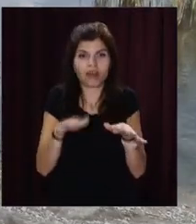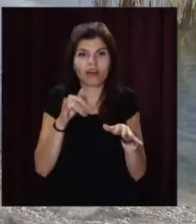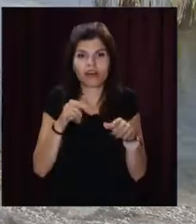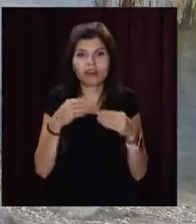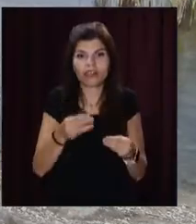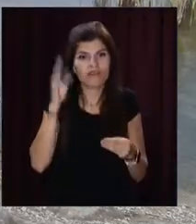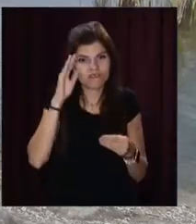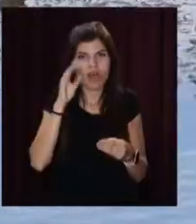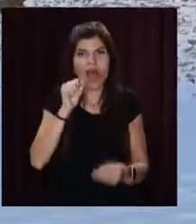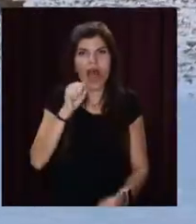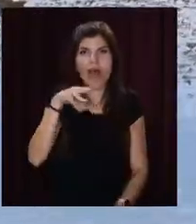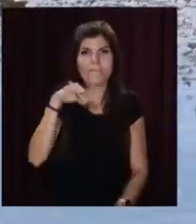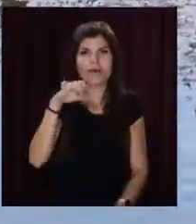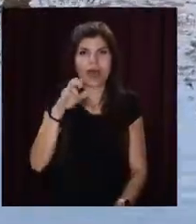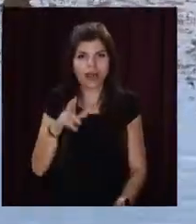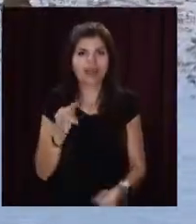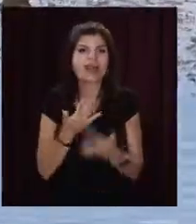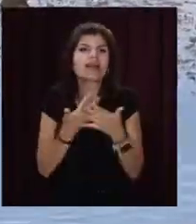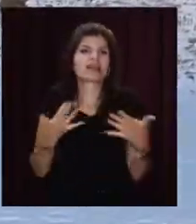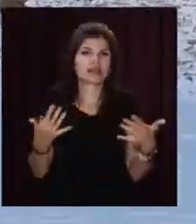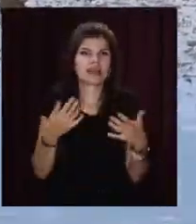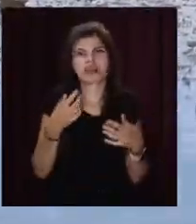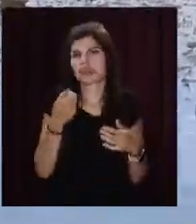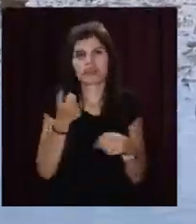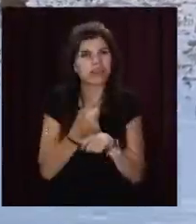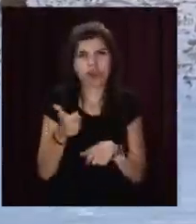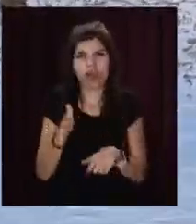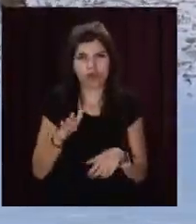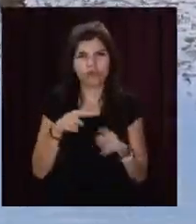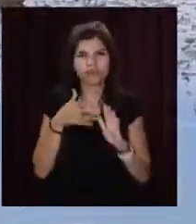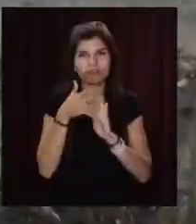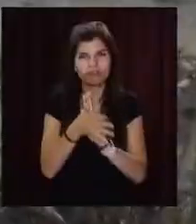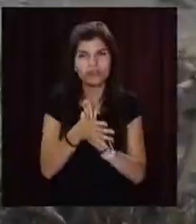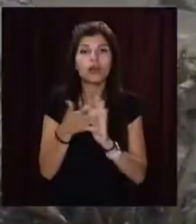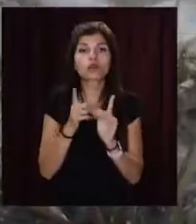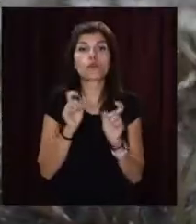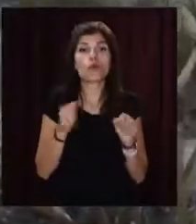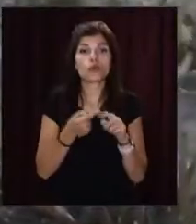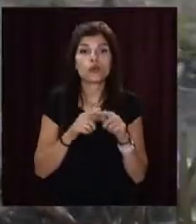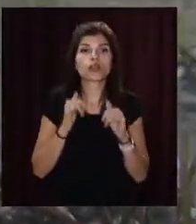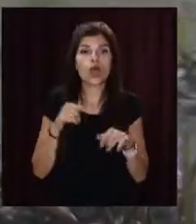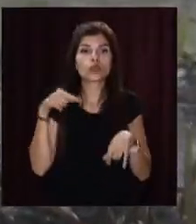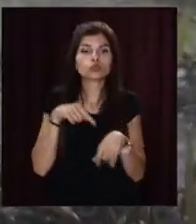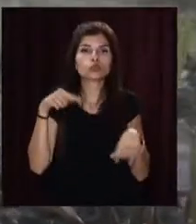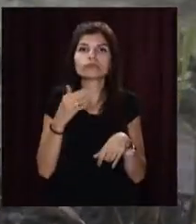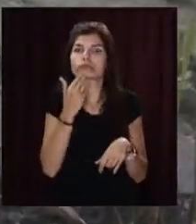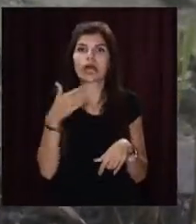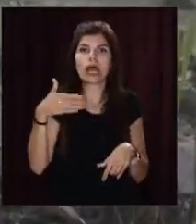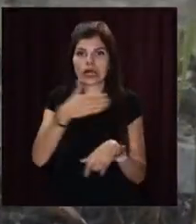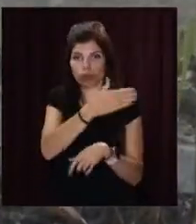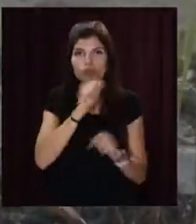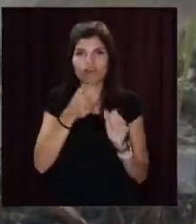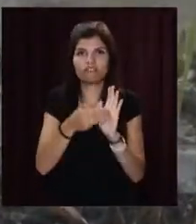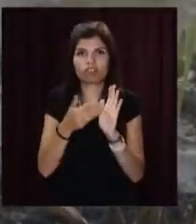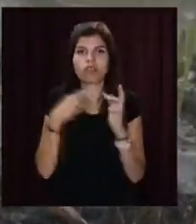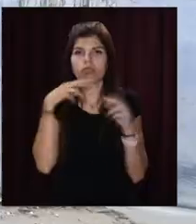починають відмирати, розлагатися та насичують воду аміаками та іншими такими негативними сполуками, що